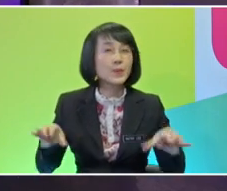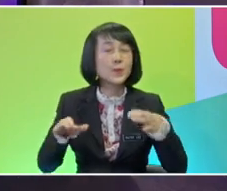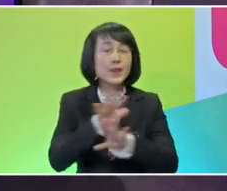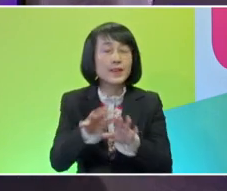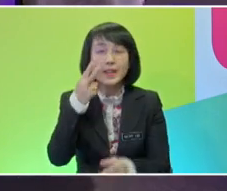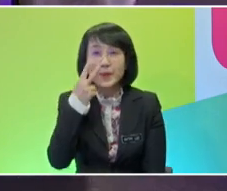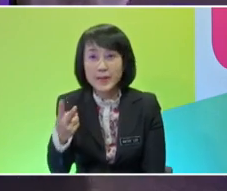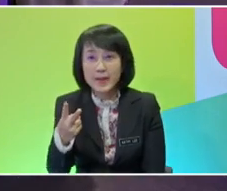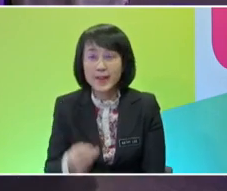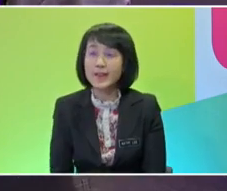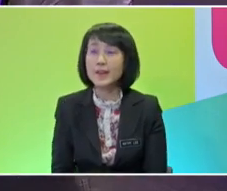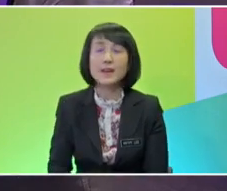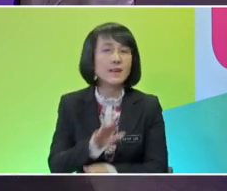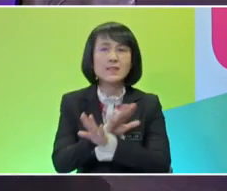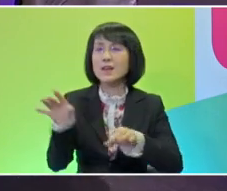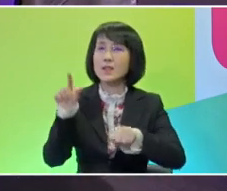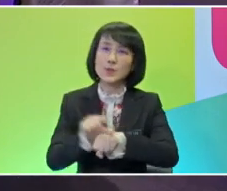makan gula-gula